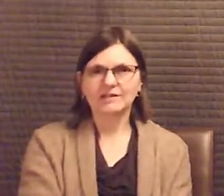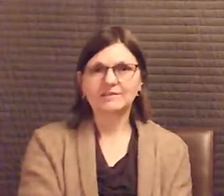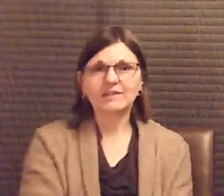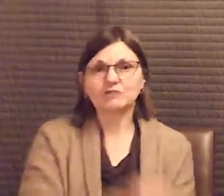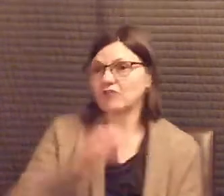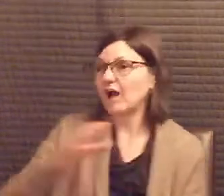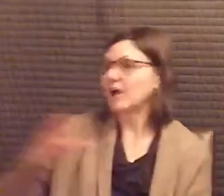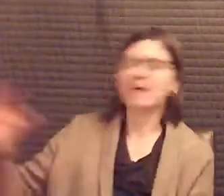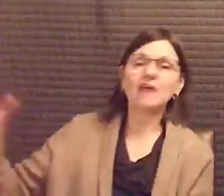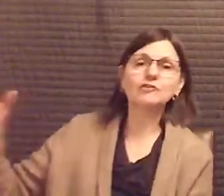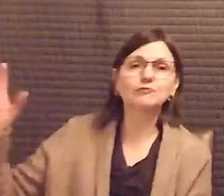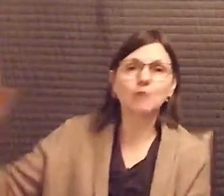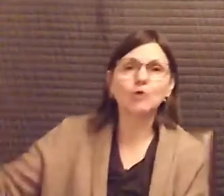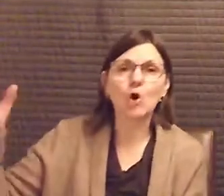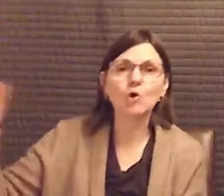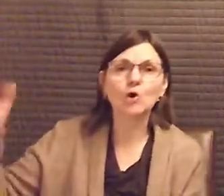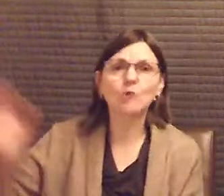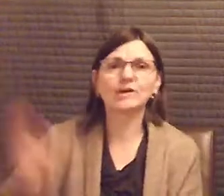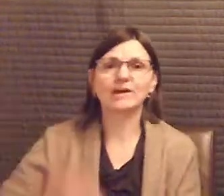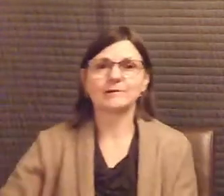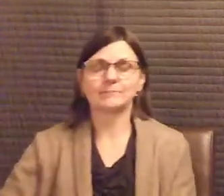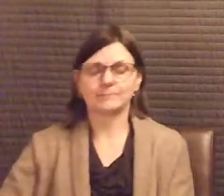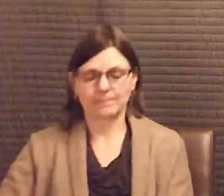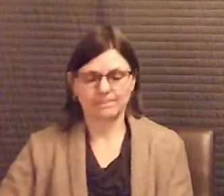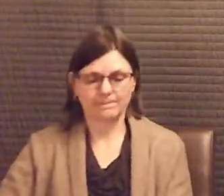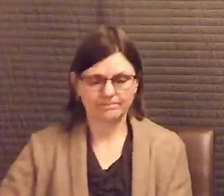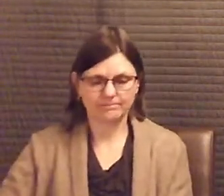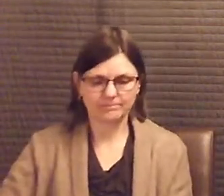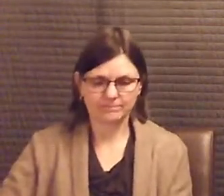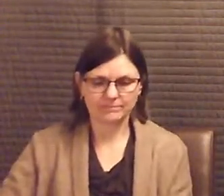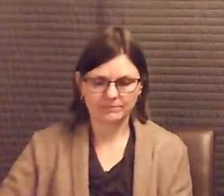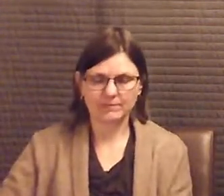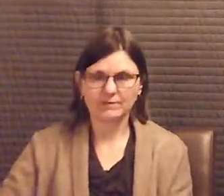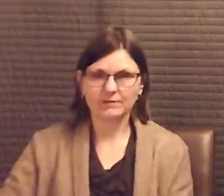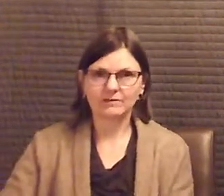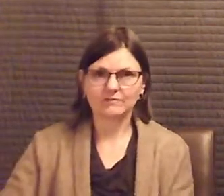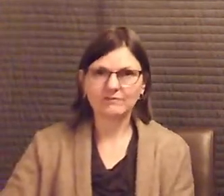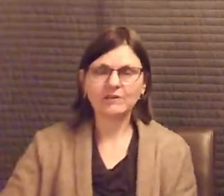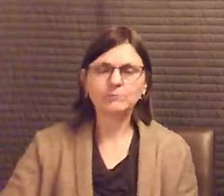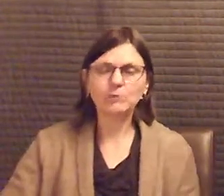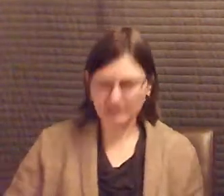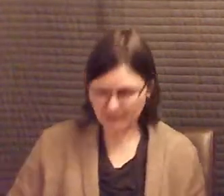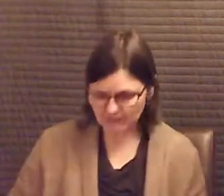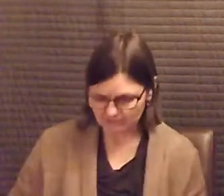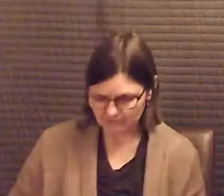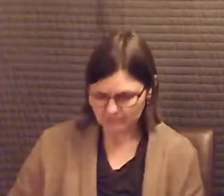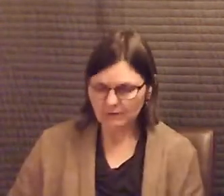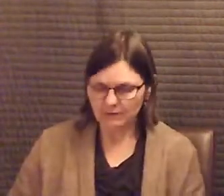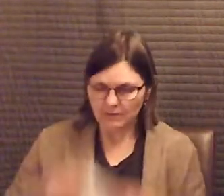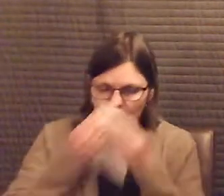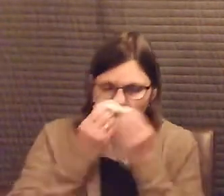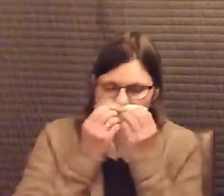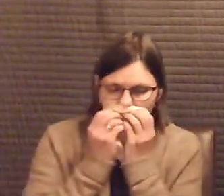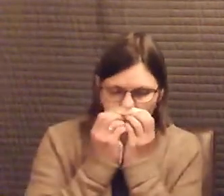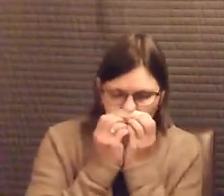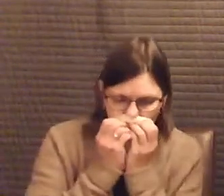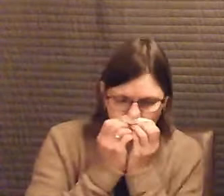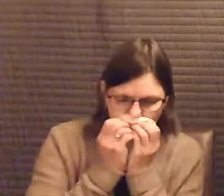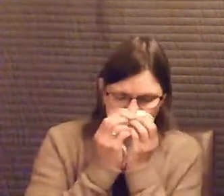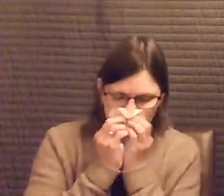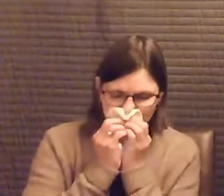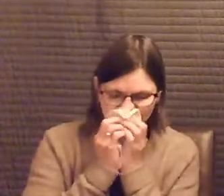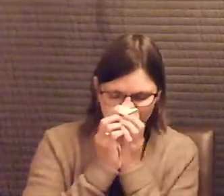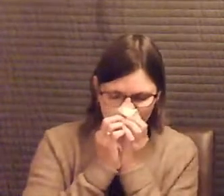heb ik net als al die andere volken open woningen mee want mannen we willen monarchie en heel